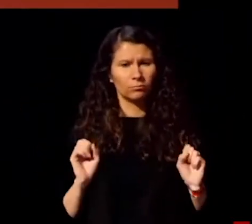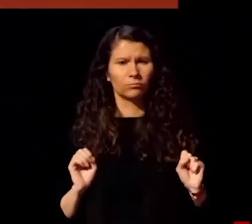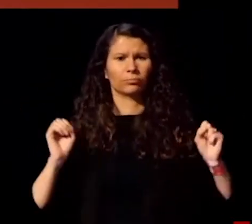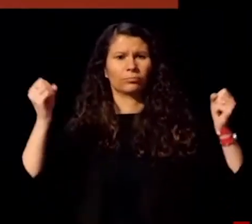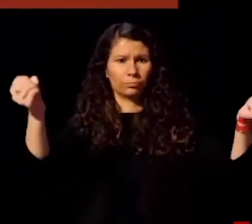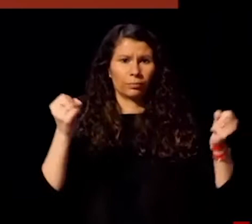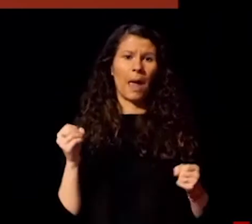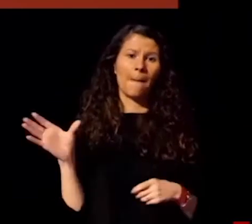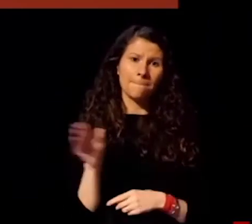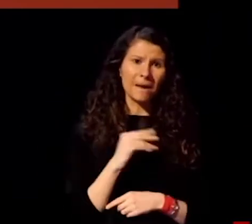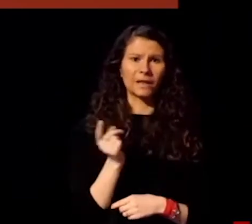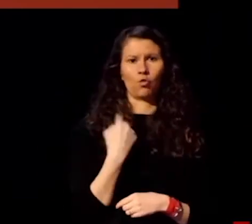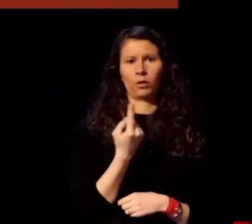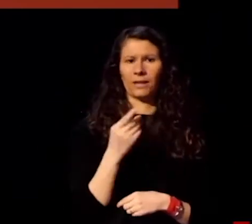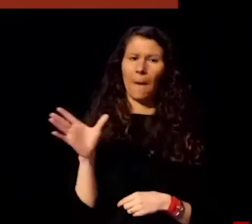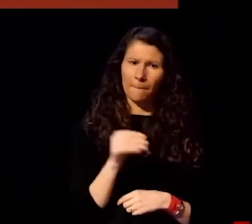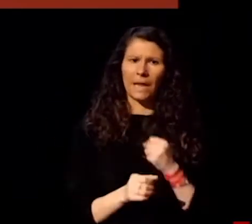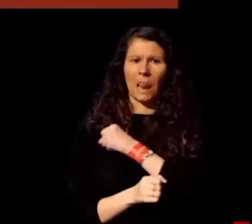linken